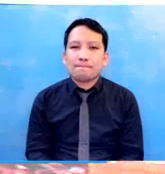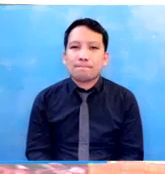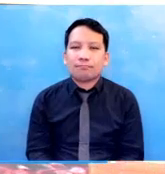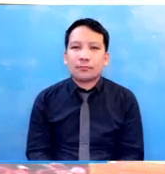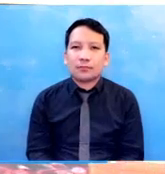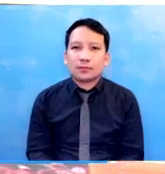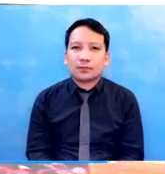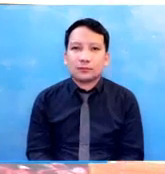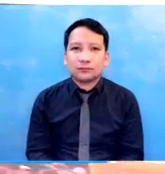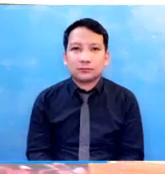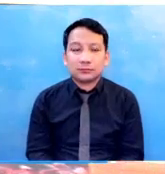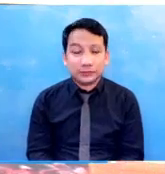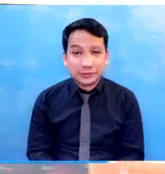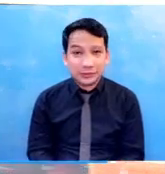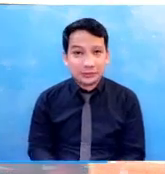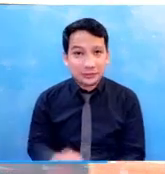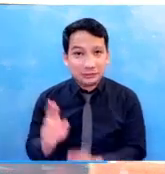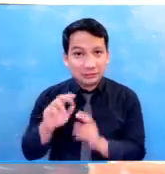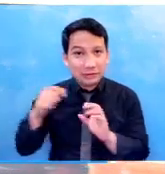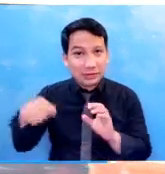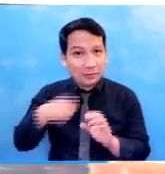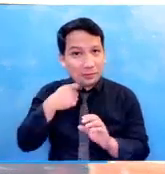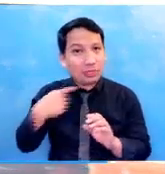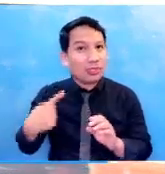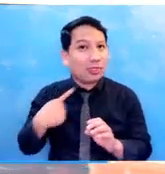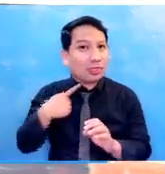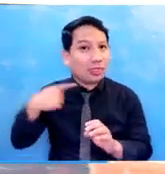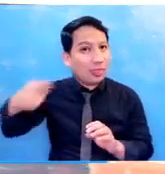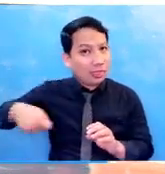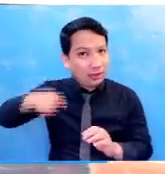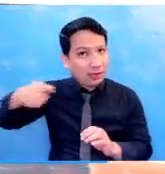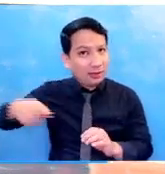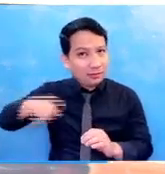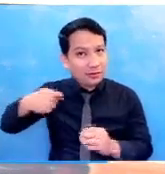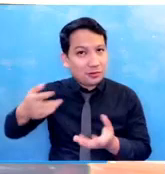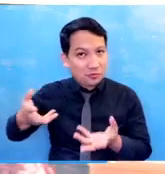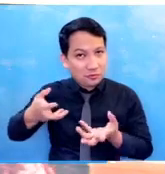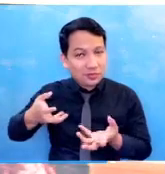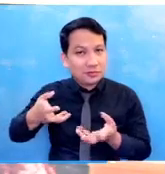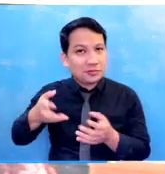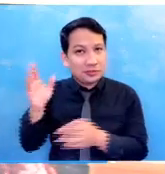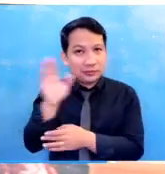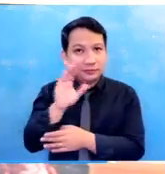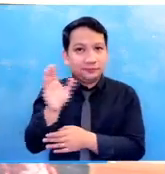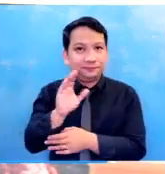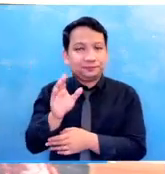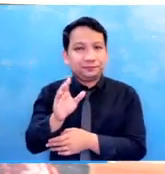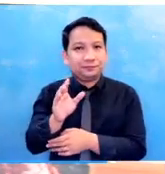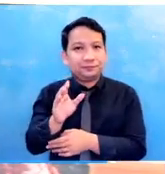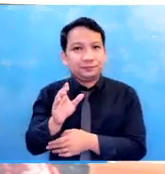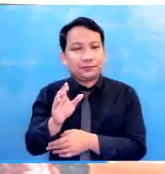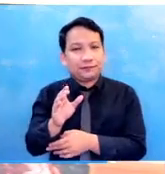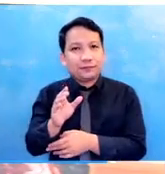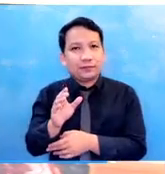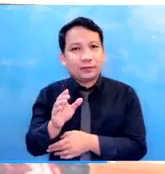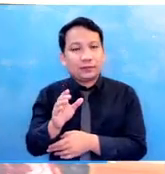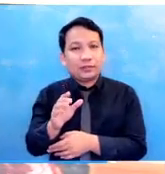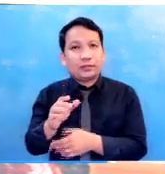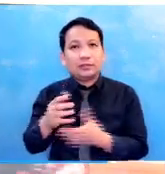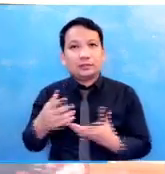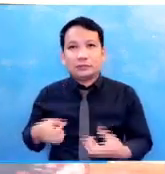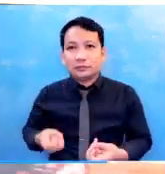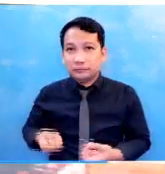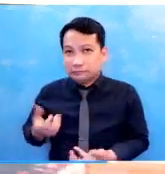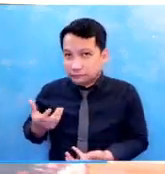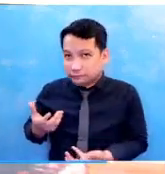Putok batok na panghandang lechon ba ang hanap nyo ngayong Christmas season na hindi magpapaputok ng inyong bulsa?